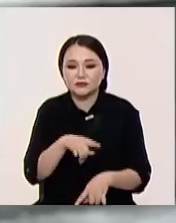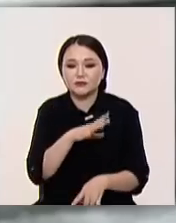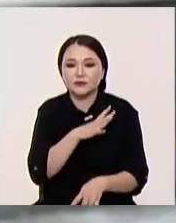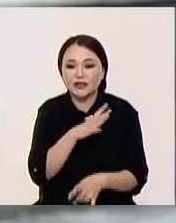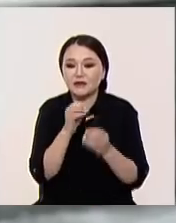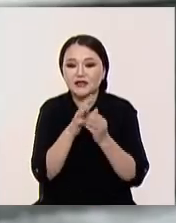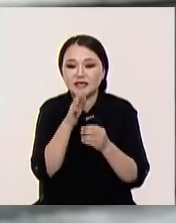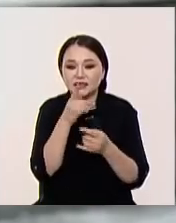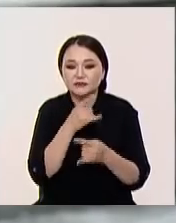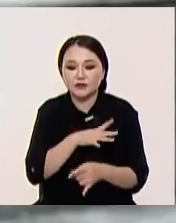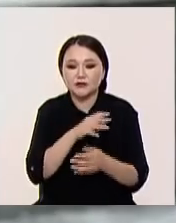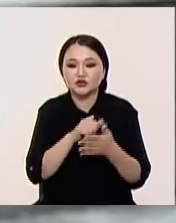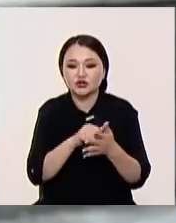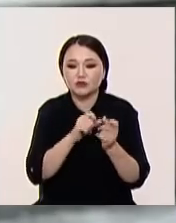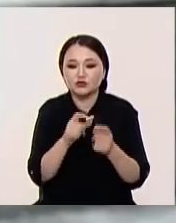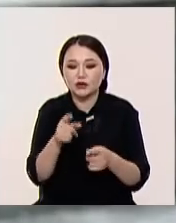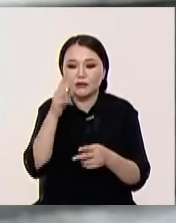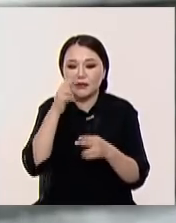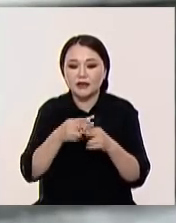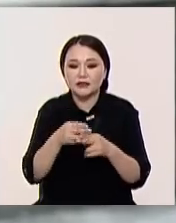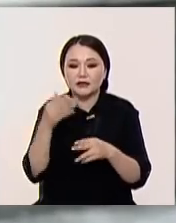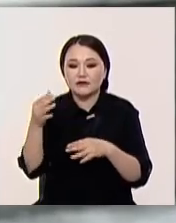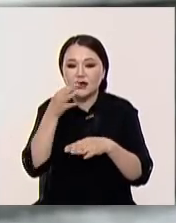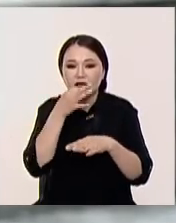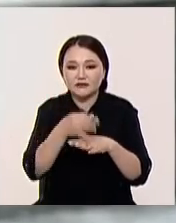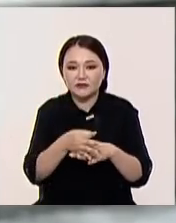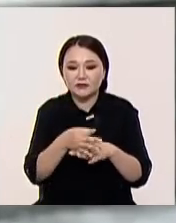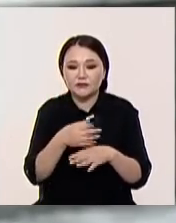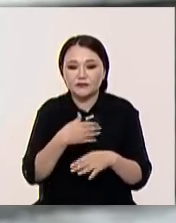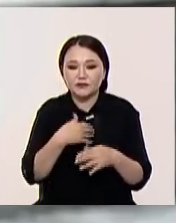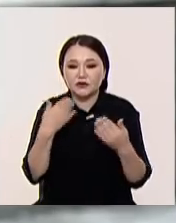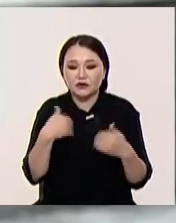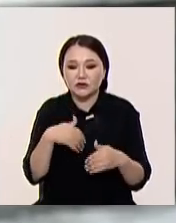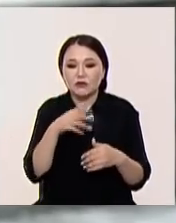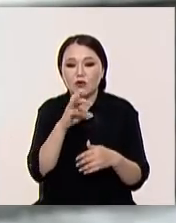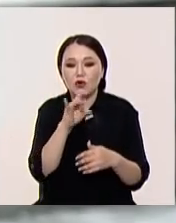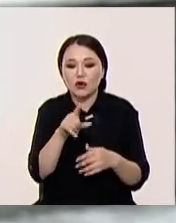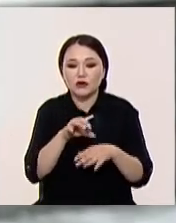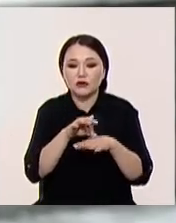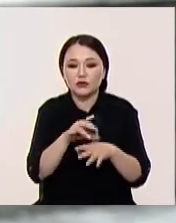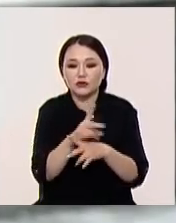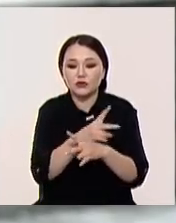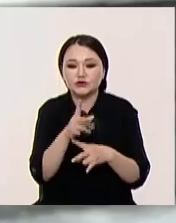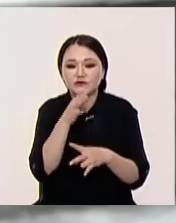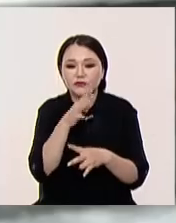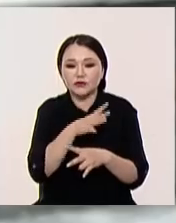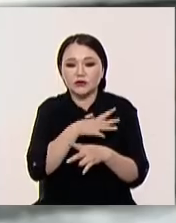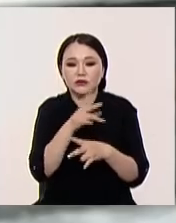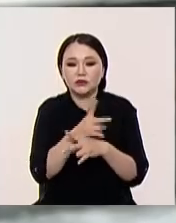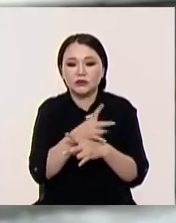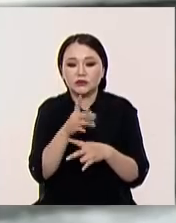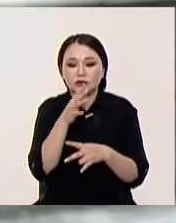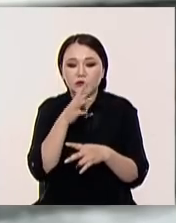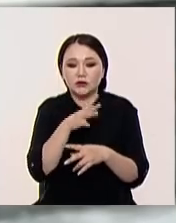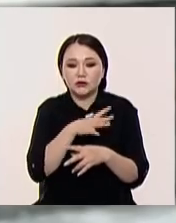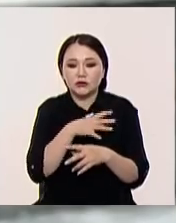Кокус алаңга тастап келген себеби агасынын жообу боюнча мен майытка апараткам дейди. Түн убакыты болгон дейди. Түн убакыты